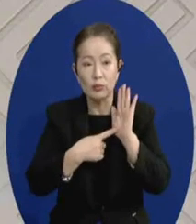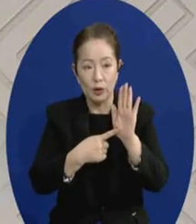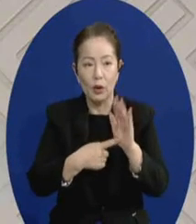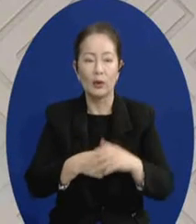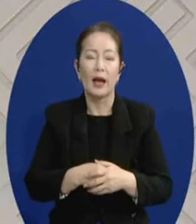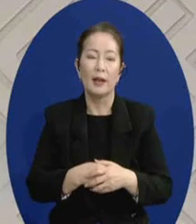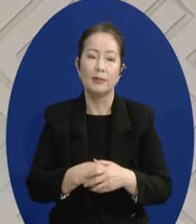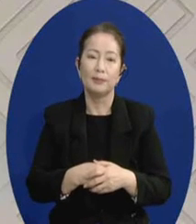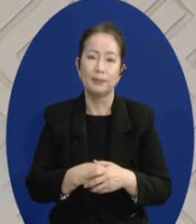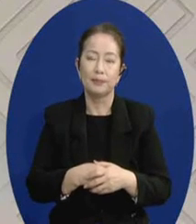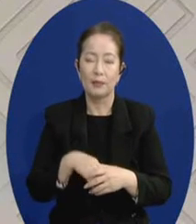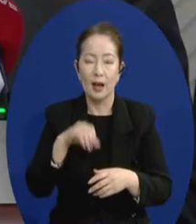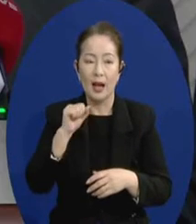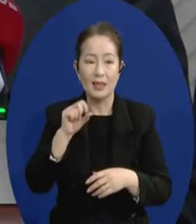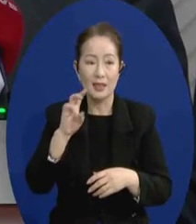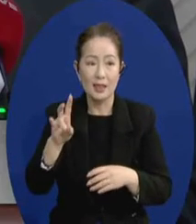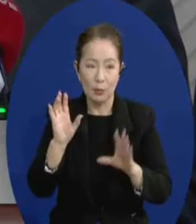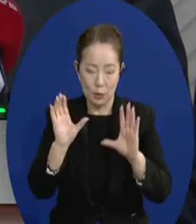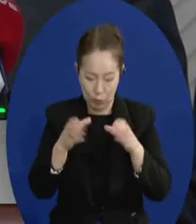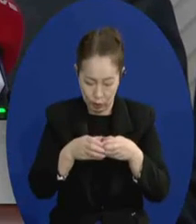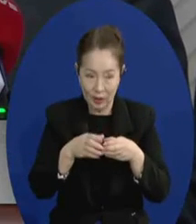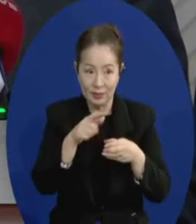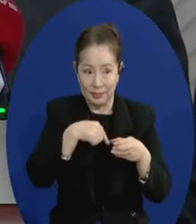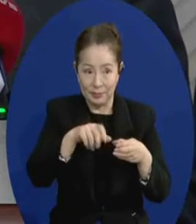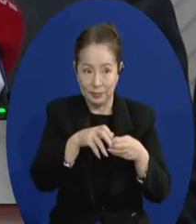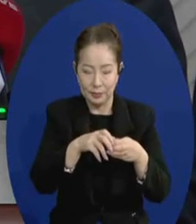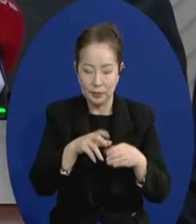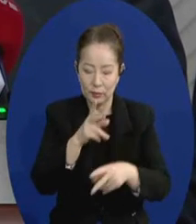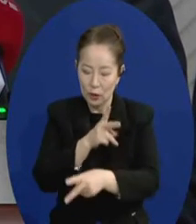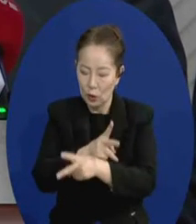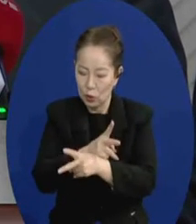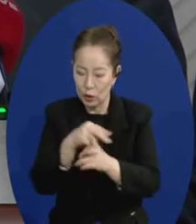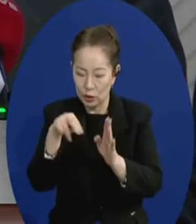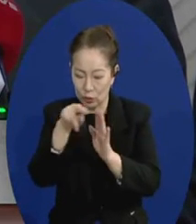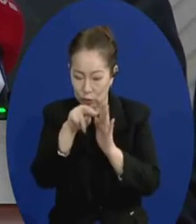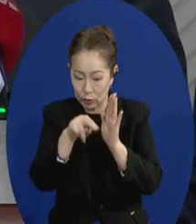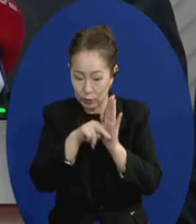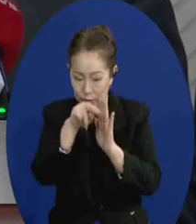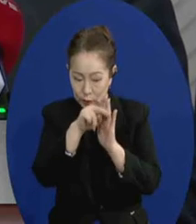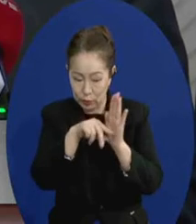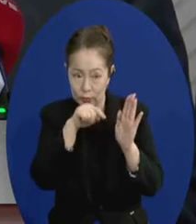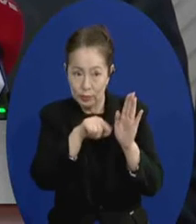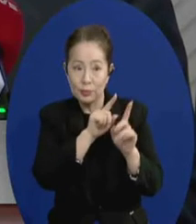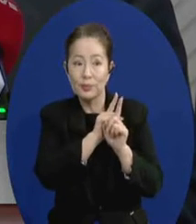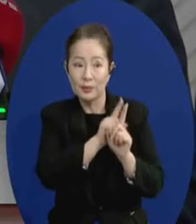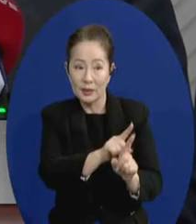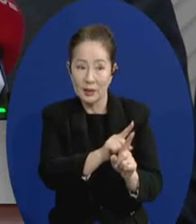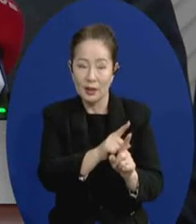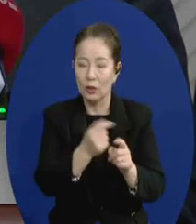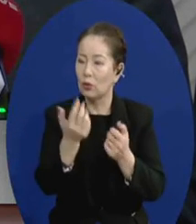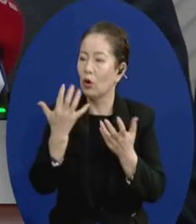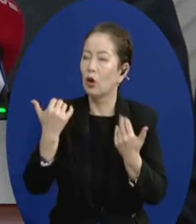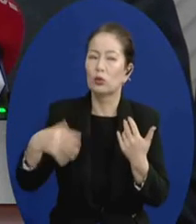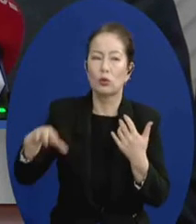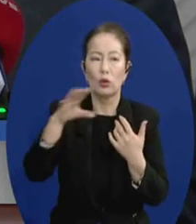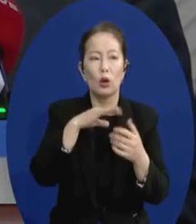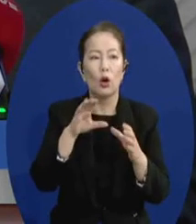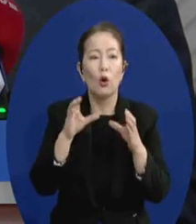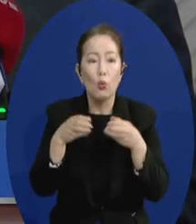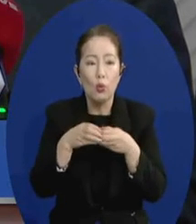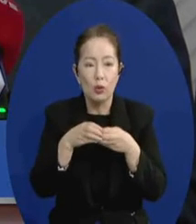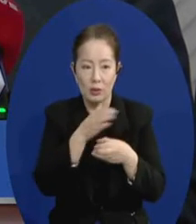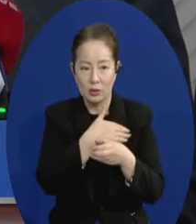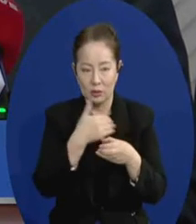явна. Ардчилсан намын бүлэг хууль заасан, дүрм заасан, дүрм заасныхаа дагуу олонхоороо одоо бүлгийн